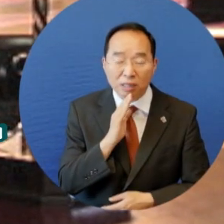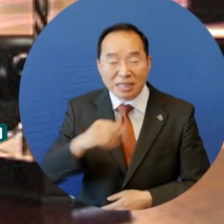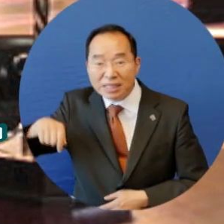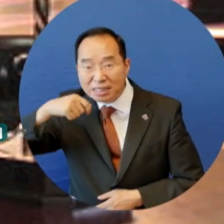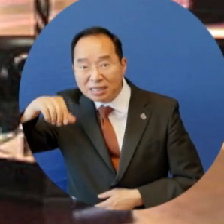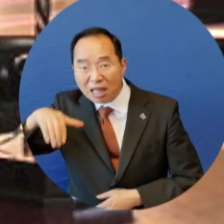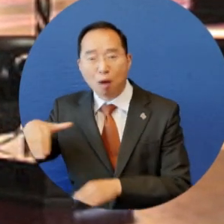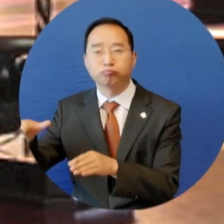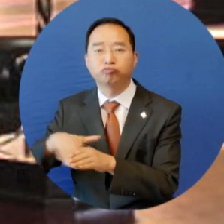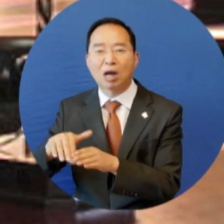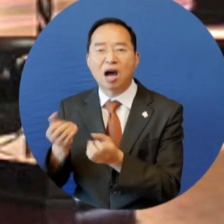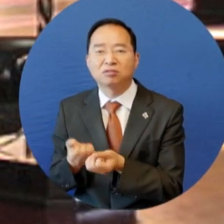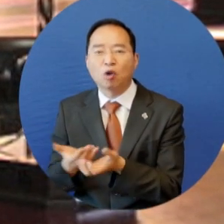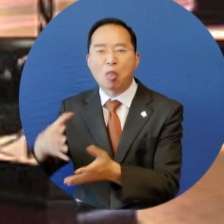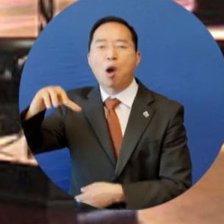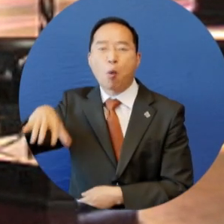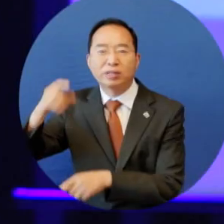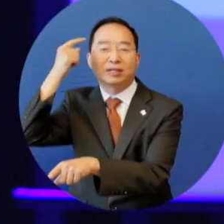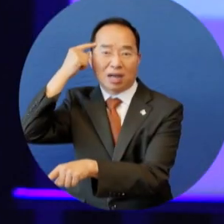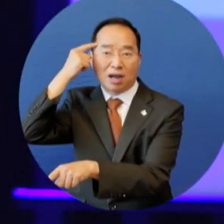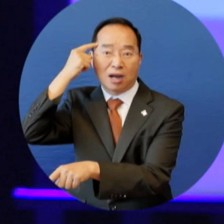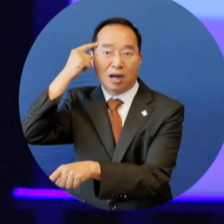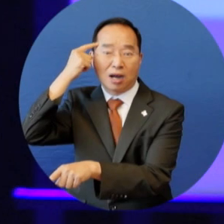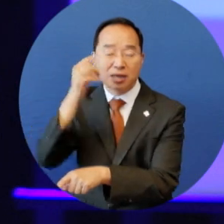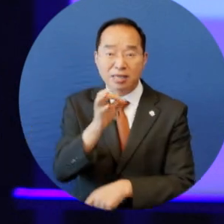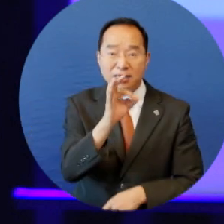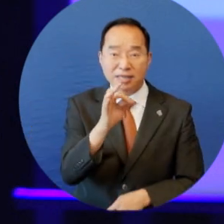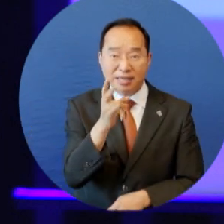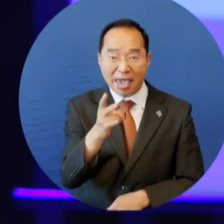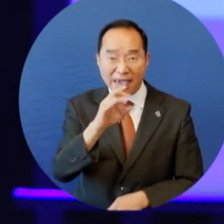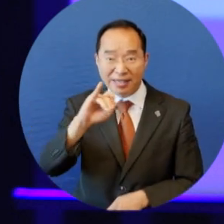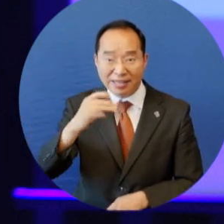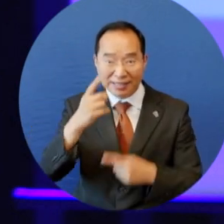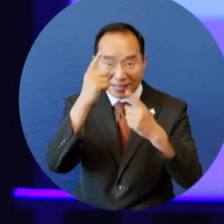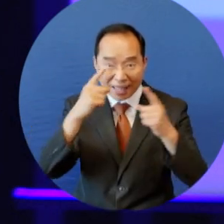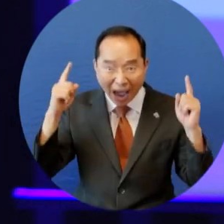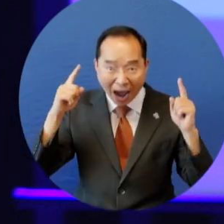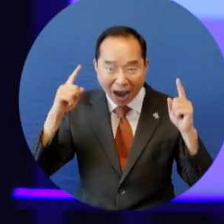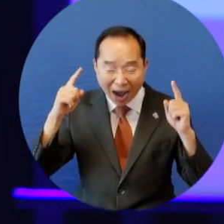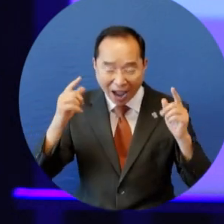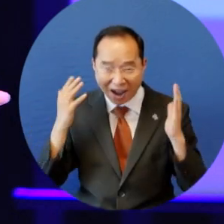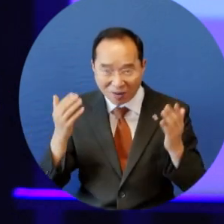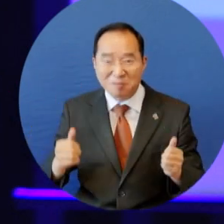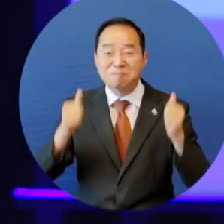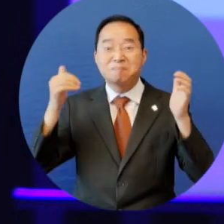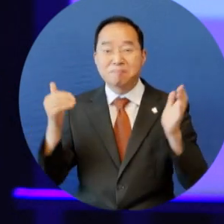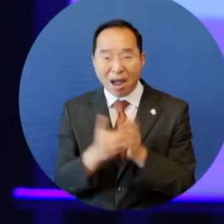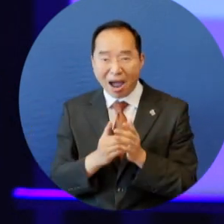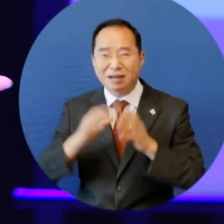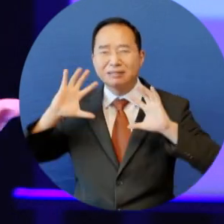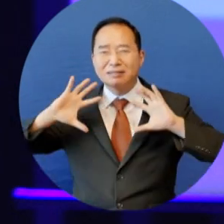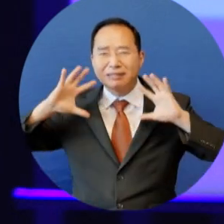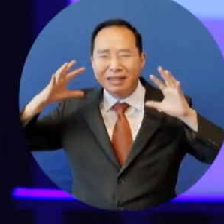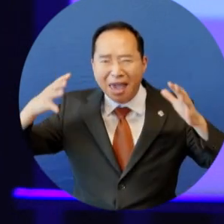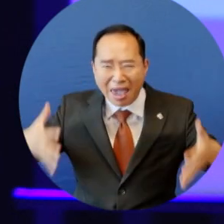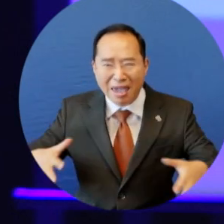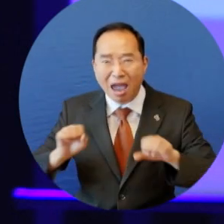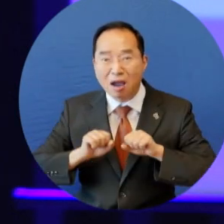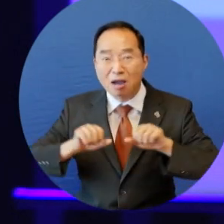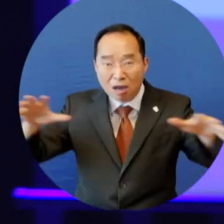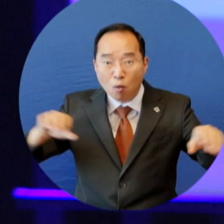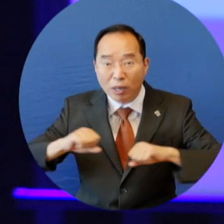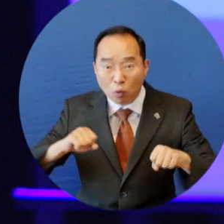전수하는 곳이고 네트워크를 시키는 곳이다. 예일 대학을 졸업한 학생들은 장차 전 세계로 나가서 글로벌 리더가